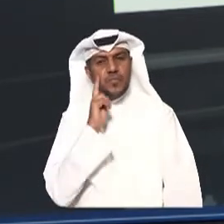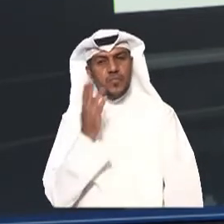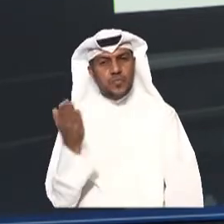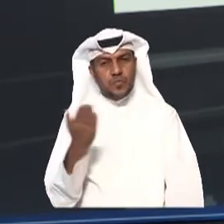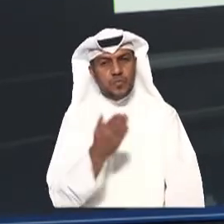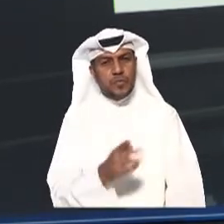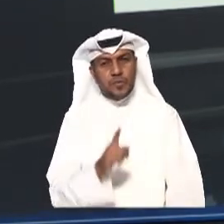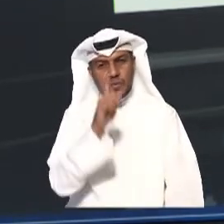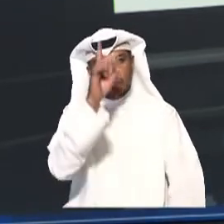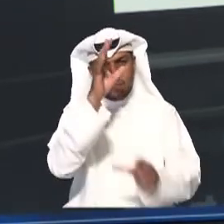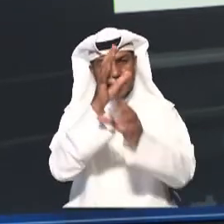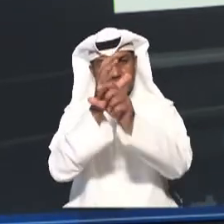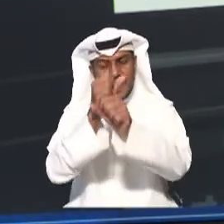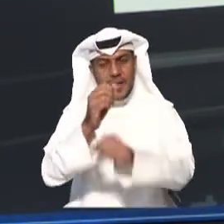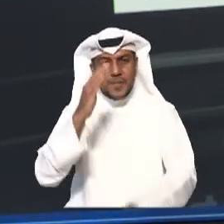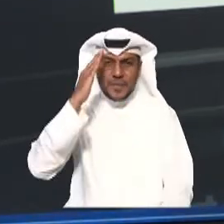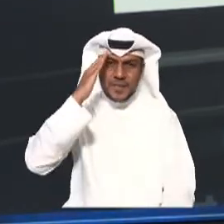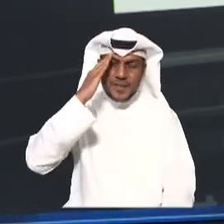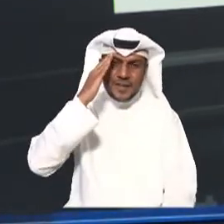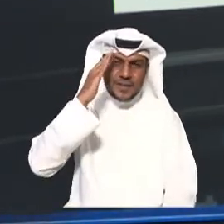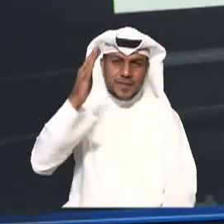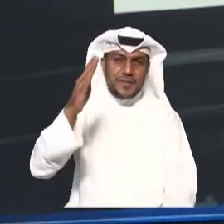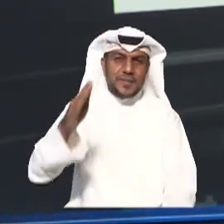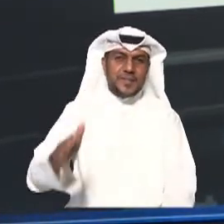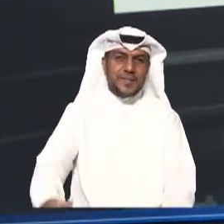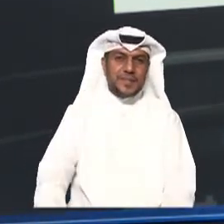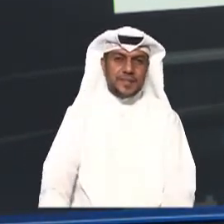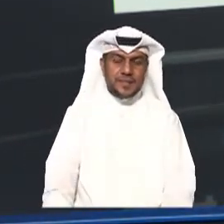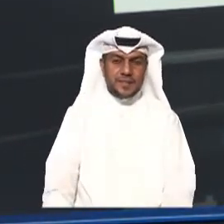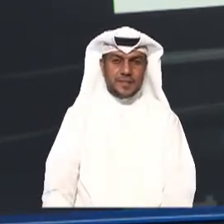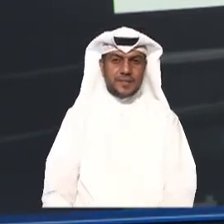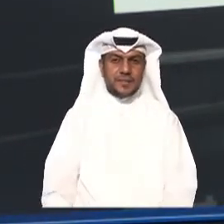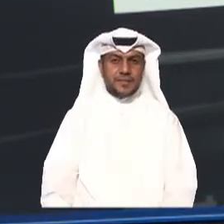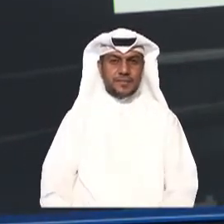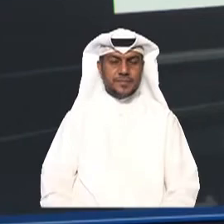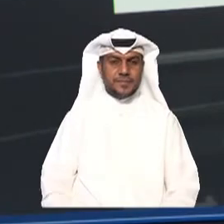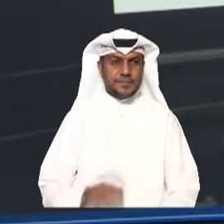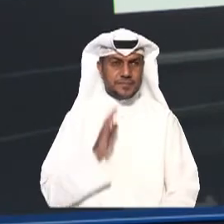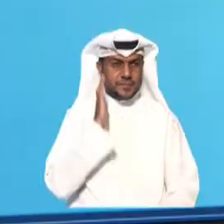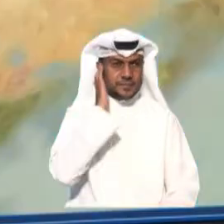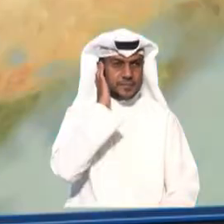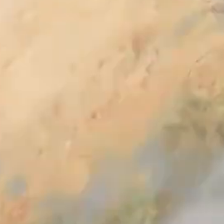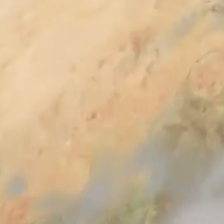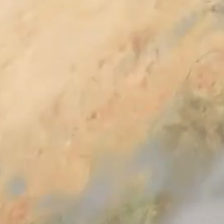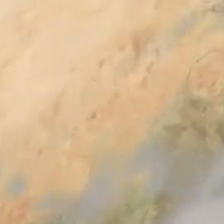هنا تنتهي نشرتنا الجوية. شكرا على حسن المتابعة، والآن مع درجات الحرارة حول عاصم العالم.